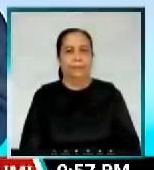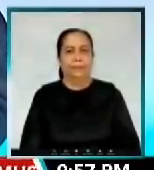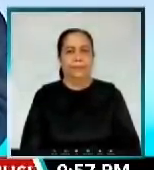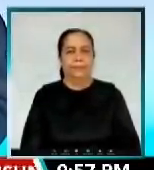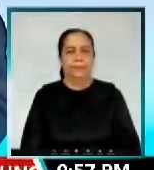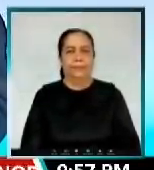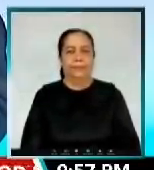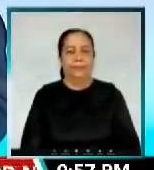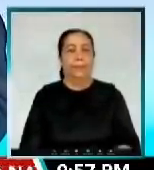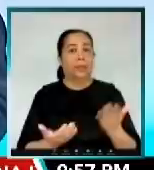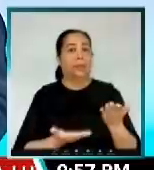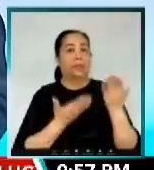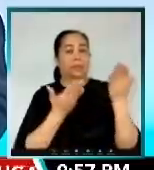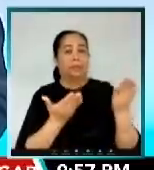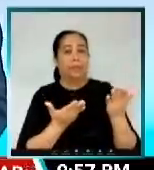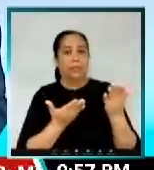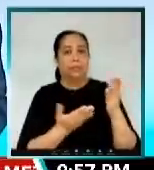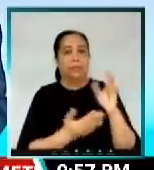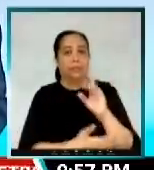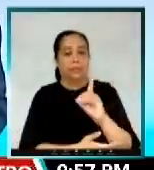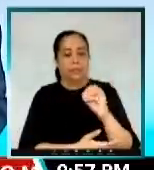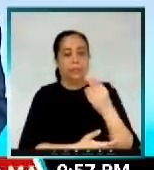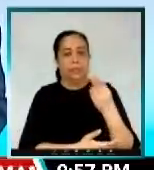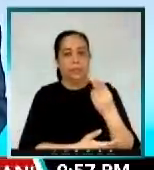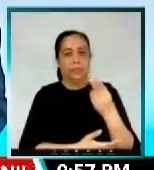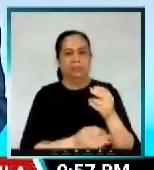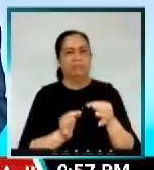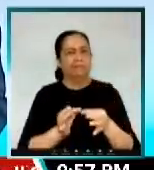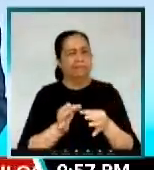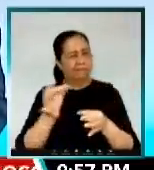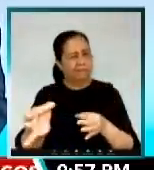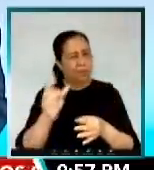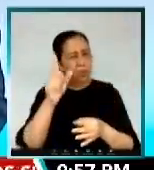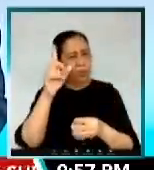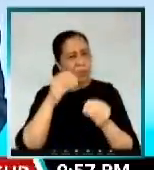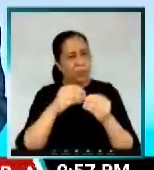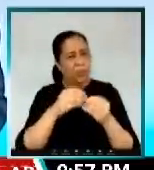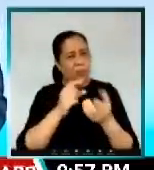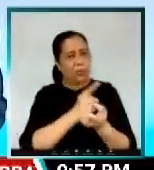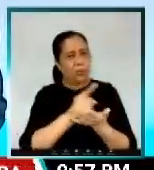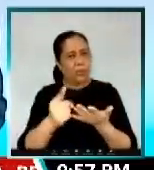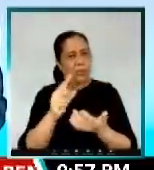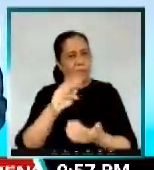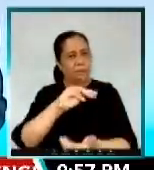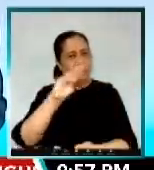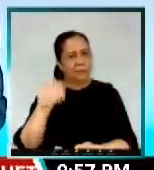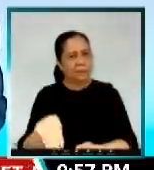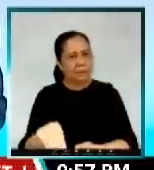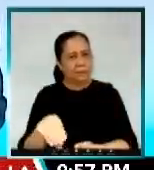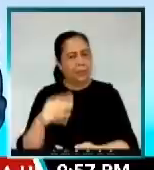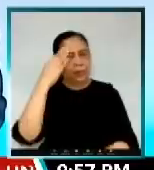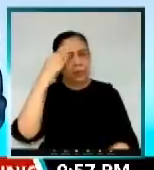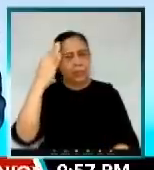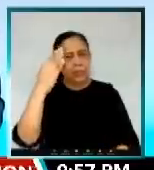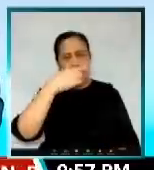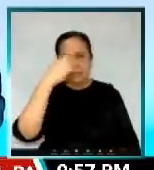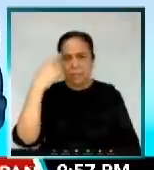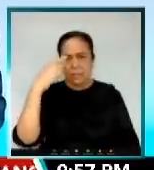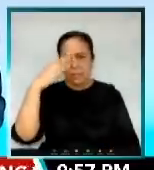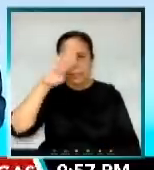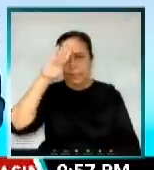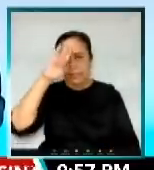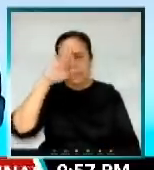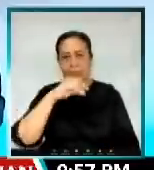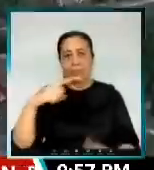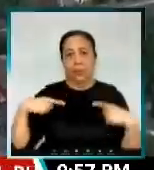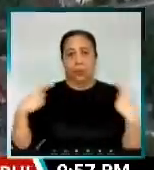Inirekomenda ng Department of Health na i-extend ng 1 linggo ang ECQ sa Metro Manila, Bulacan, Rizal, Cavite at Laguna.